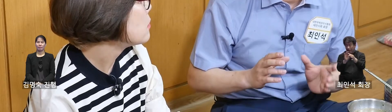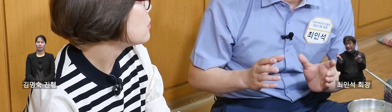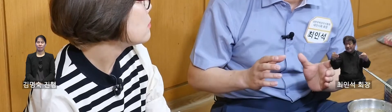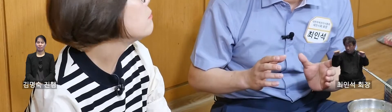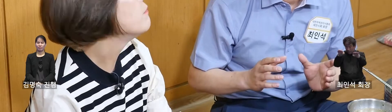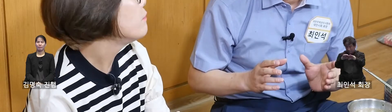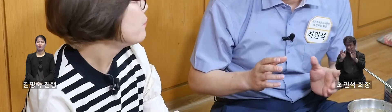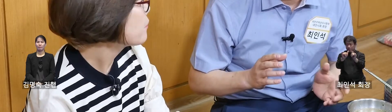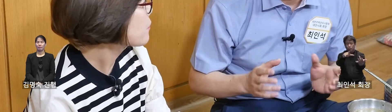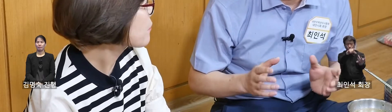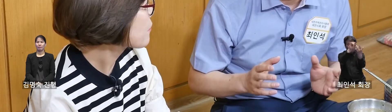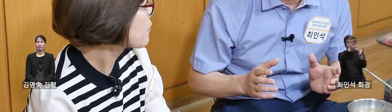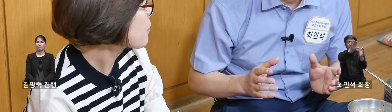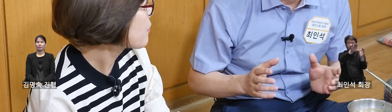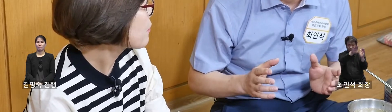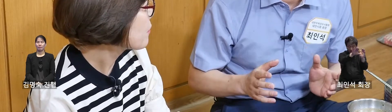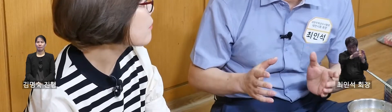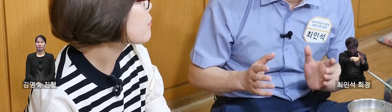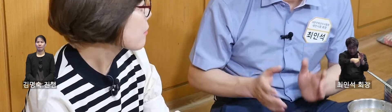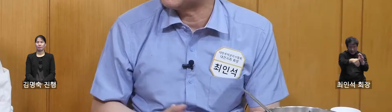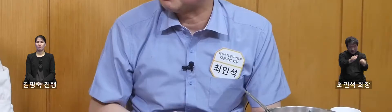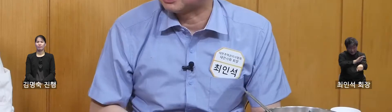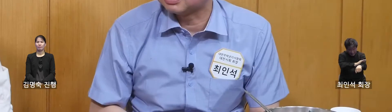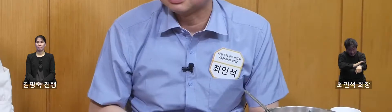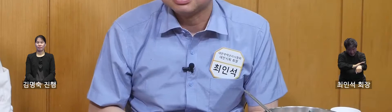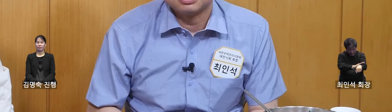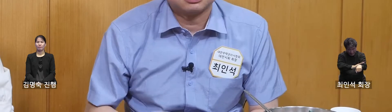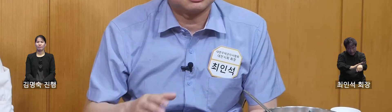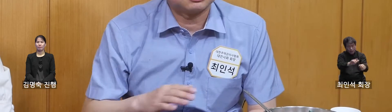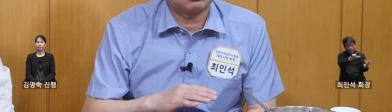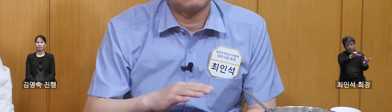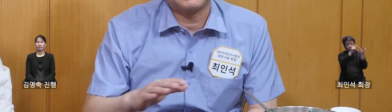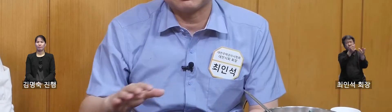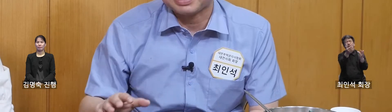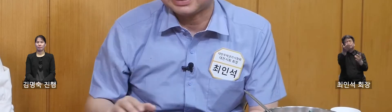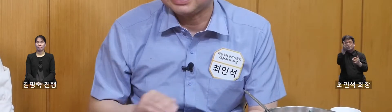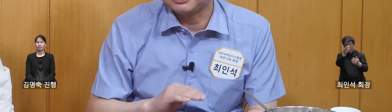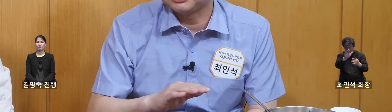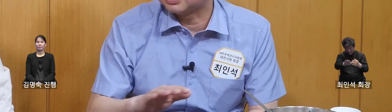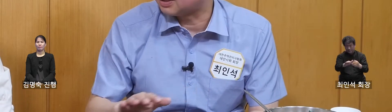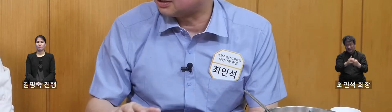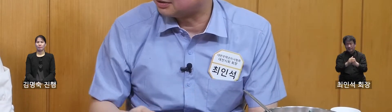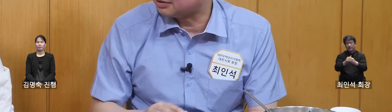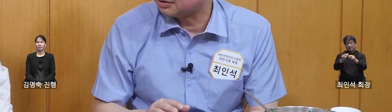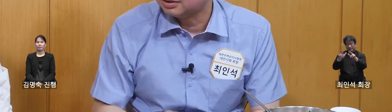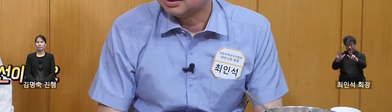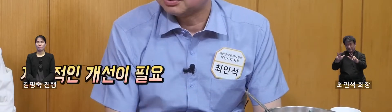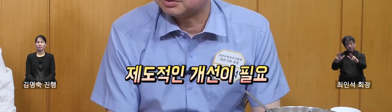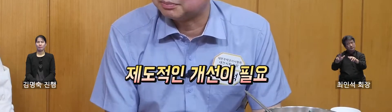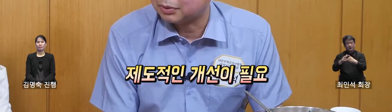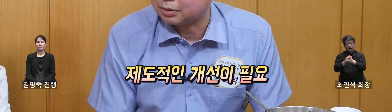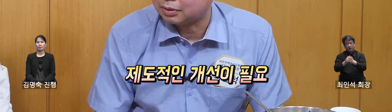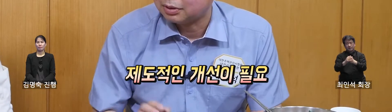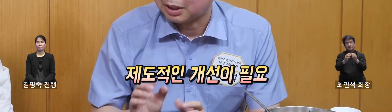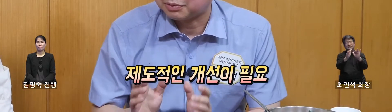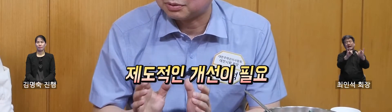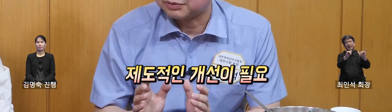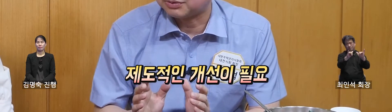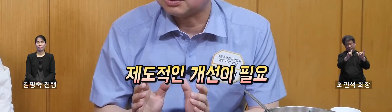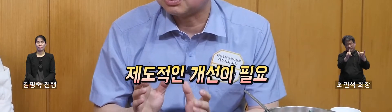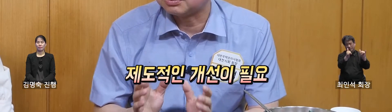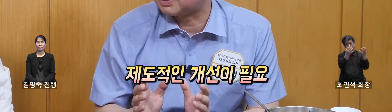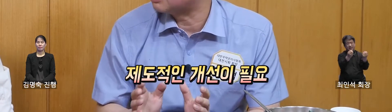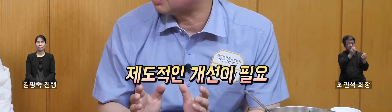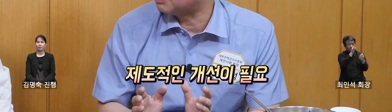인원을 선발할 때 제 요소를 잘 감안해서 뽑겠지만, 이렇게 수급이 좀 많이 되어 있는 상황에서는 조금 뭐, 앞으로